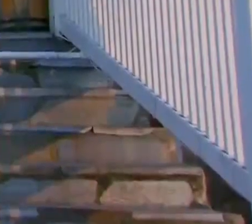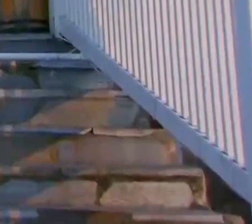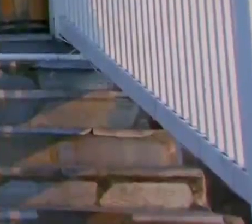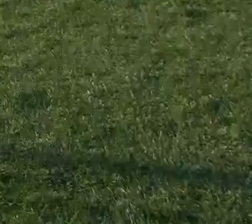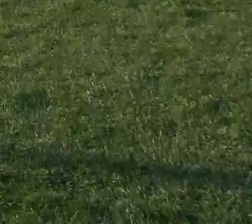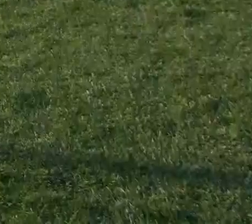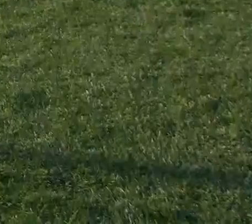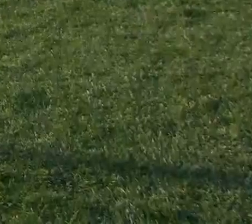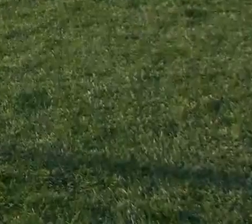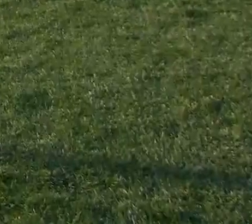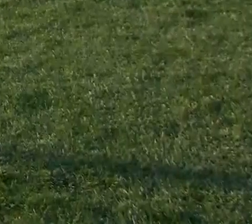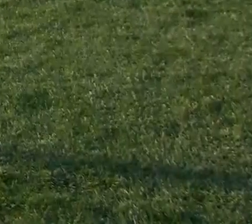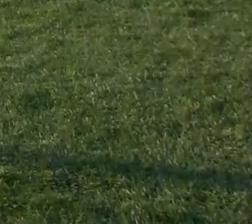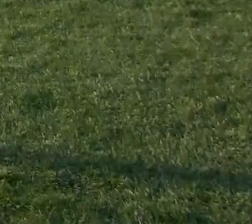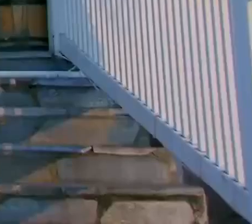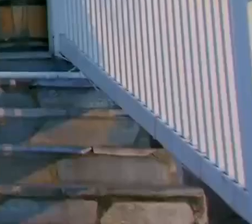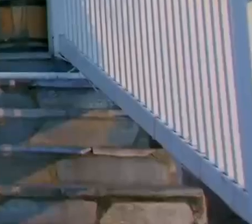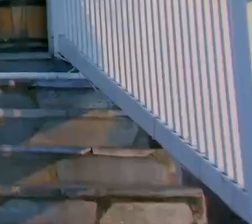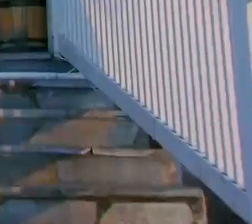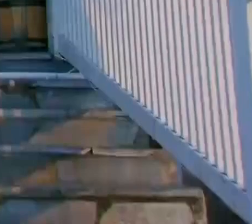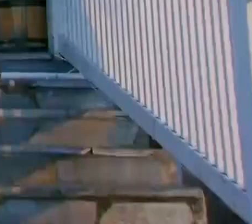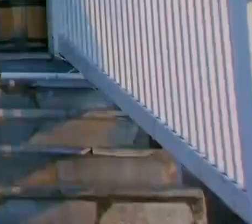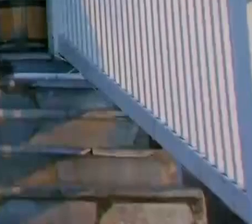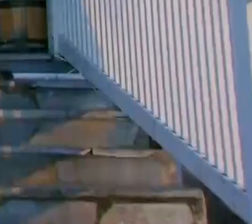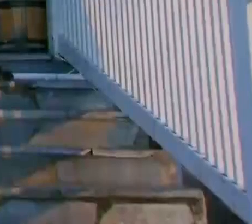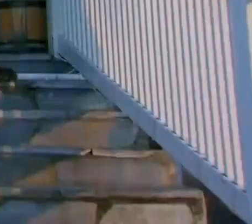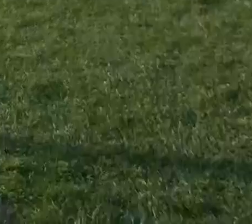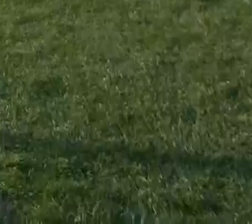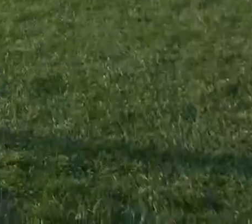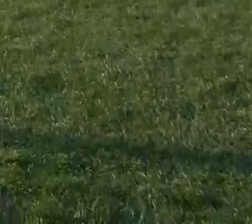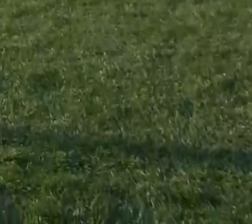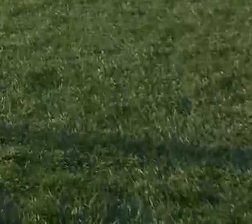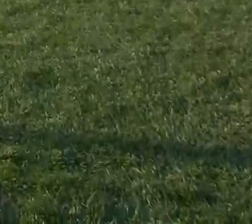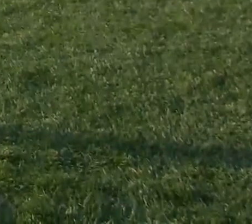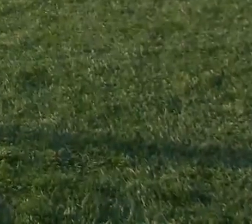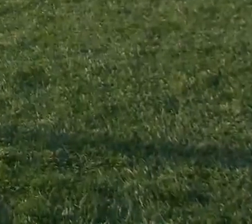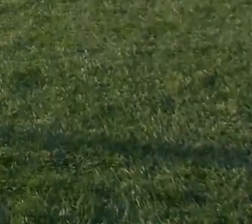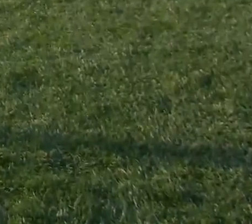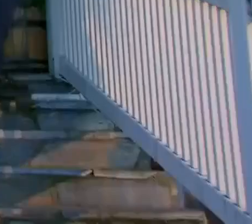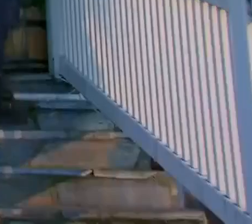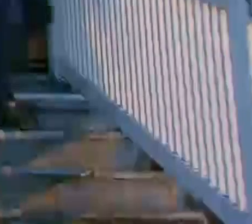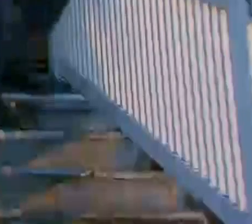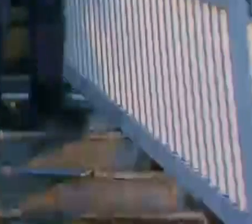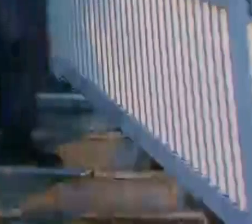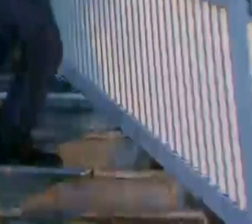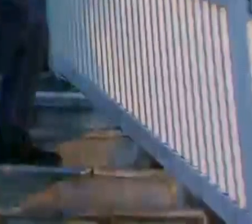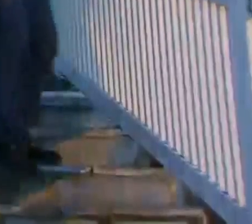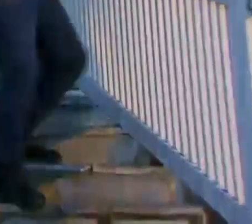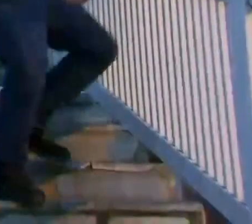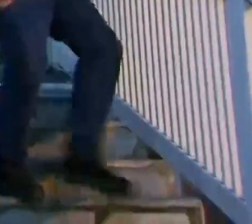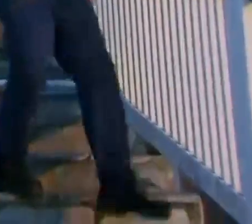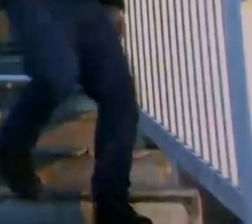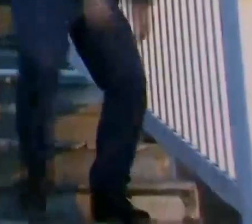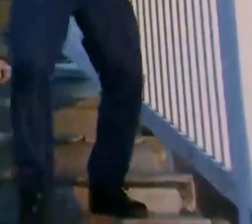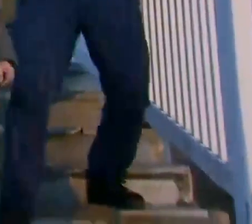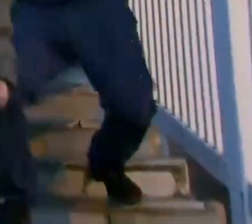Şükrü'nün ıslığıyla önce Junior, sonra Veysel ve Mehmet koşup merdivenlerde konumlandılar. Müziğe uygun adımlar atarak dans ediyor. Bir yandan merdivenleri inip bir